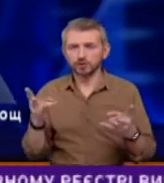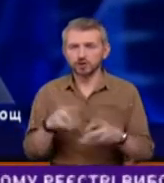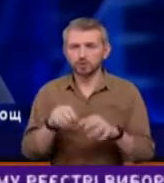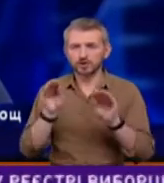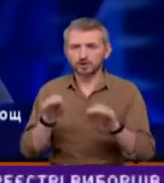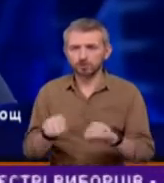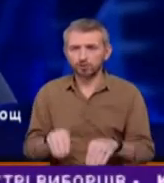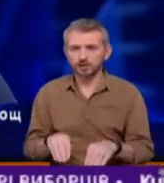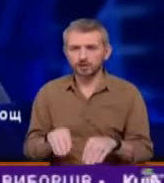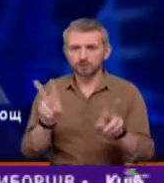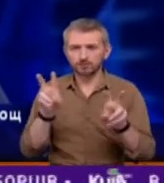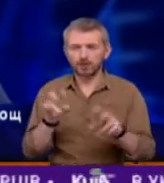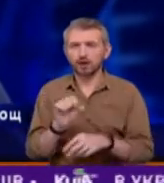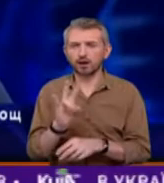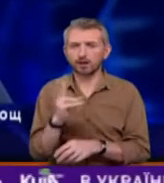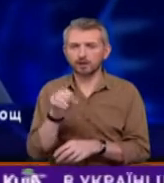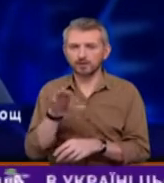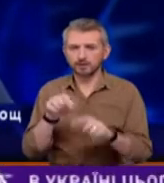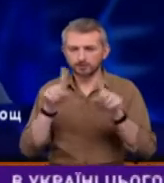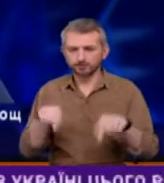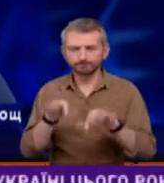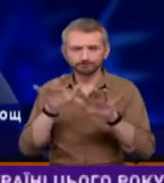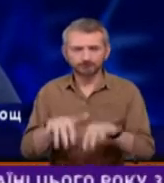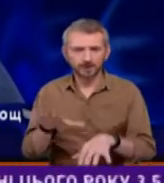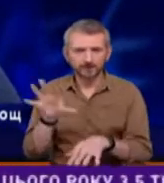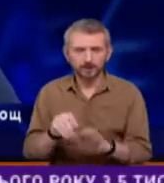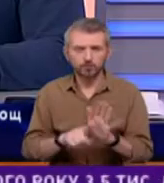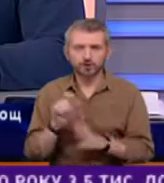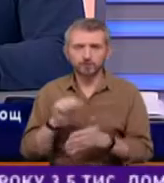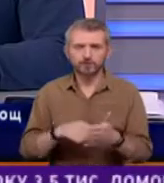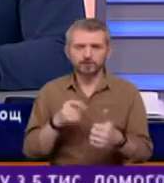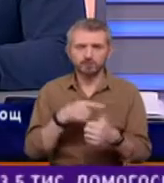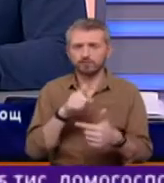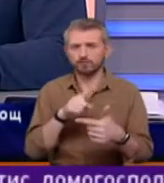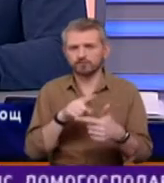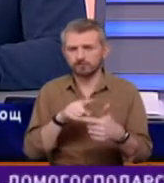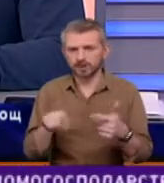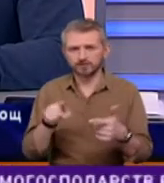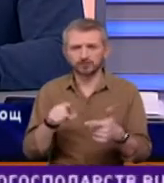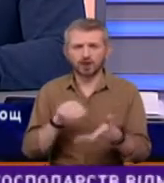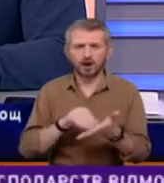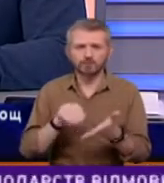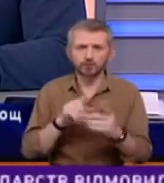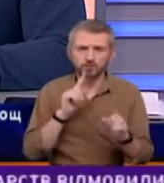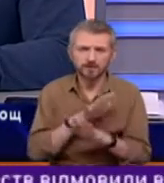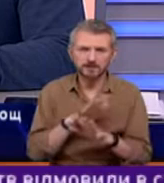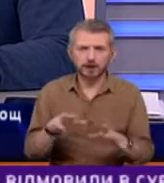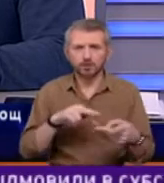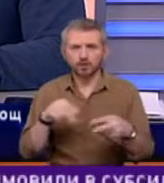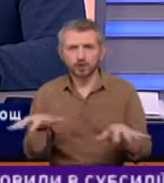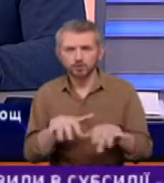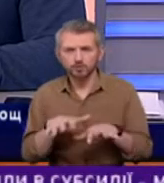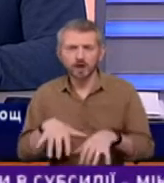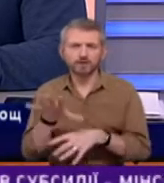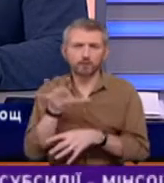заповнити так звану анкету, в якій вписується все. Починаючи від ім'я, прізвища, автора пісень, аранжувального, фотографа,